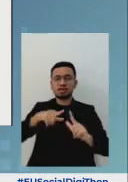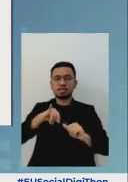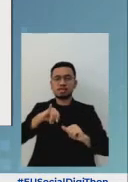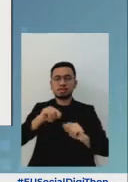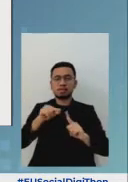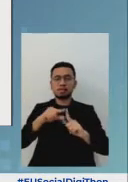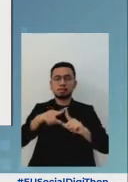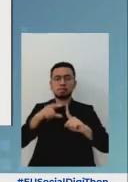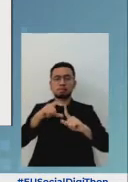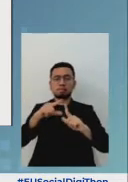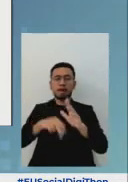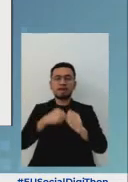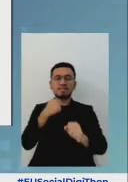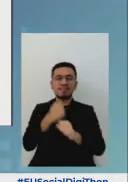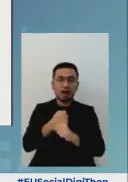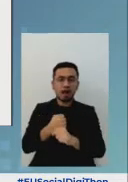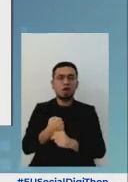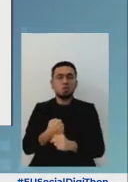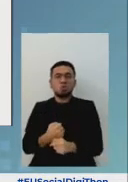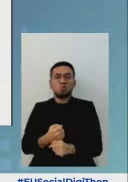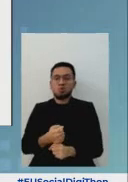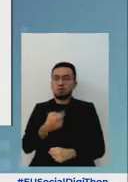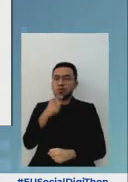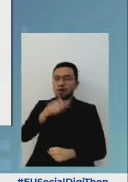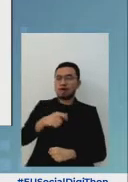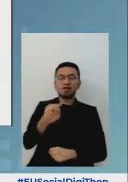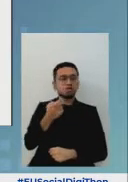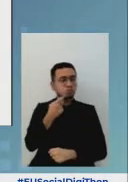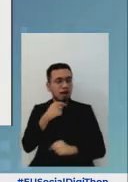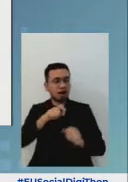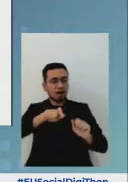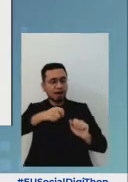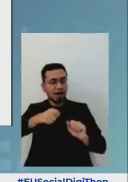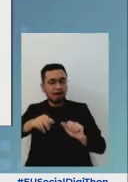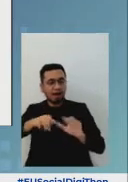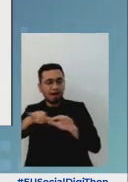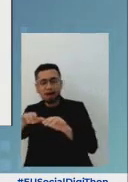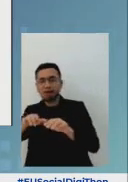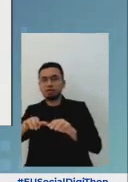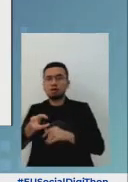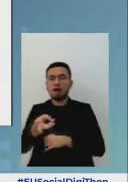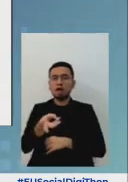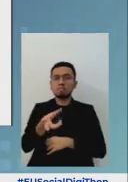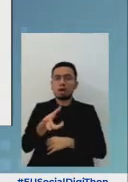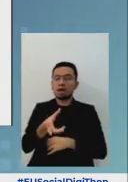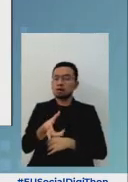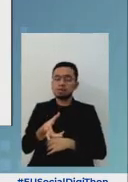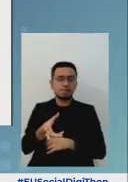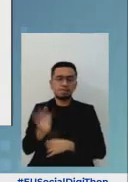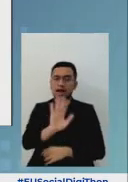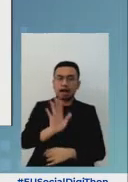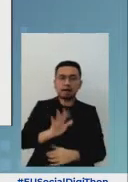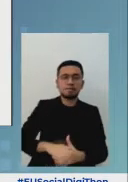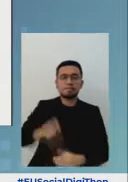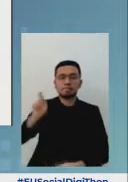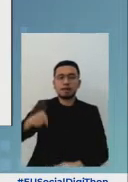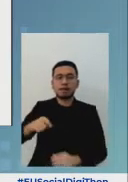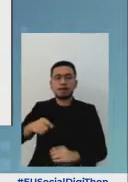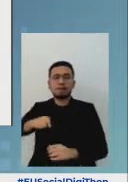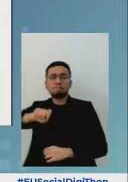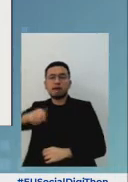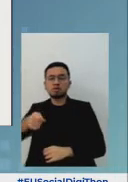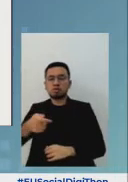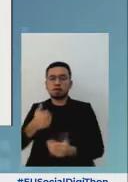Jati Padang, wah itu gampang dicoba-coba sama orang ya. So carilah sesuatu yang benar-benar misalnya apa ya,